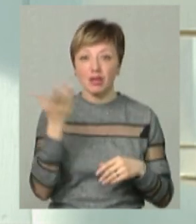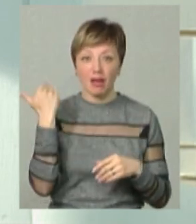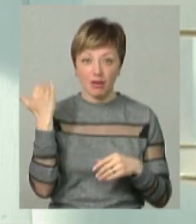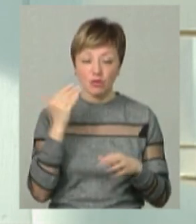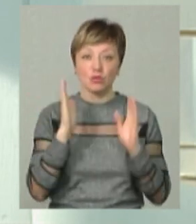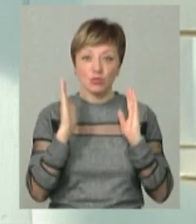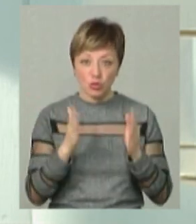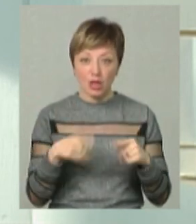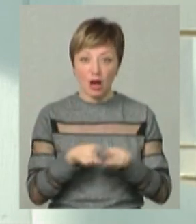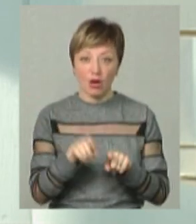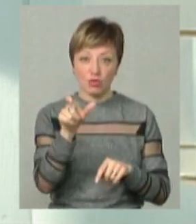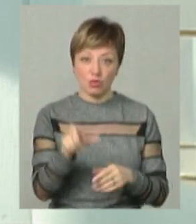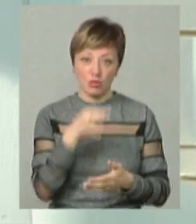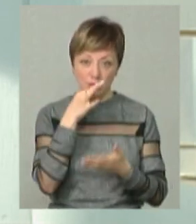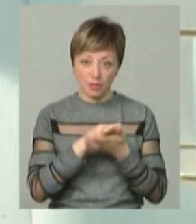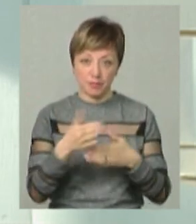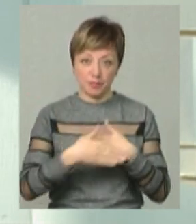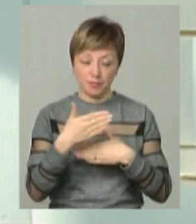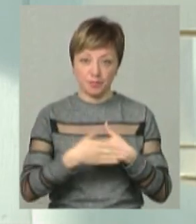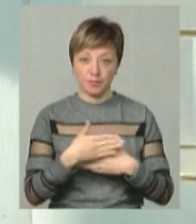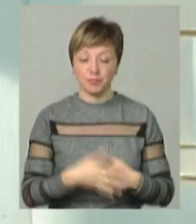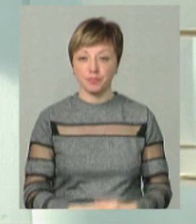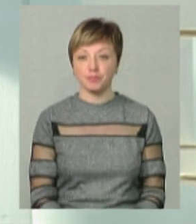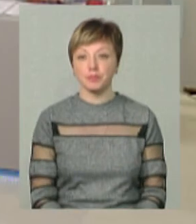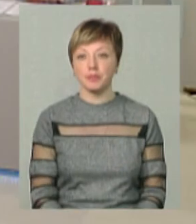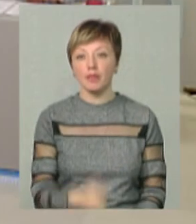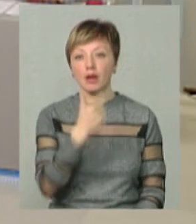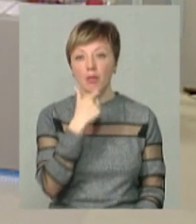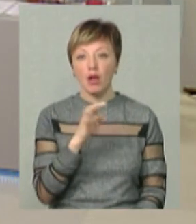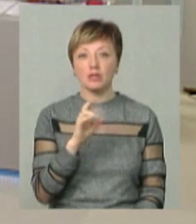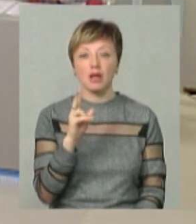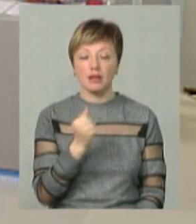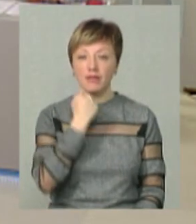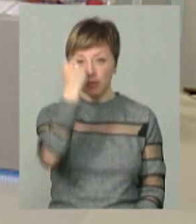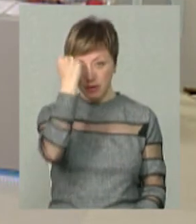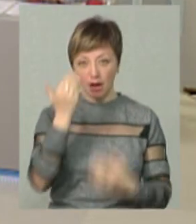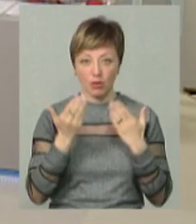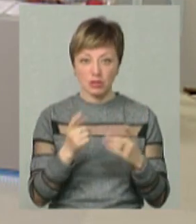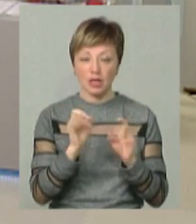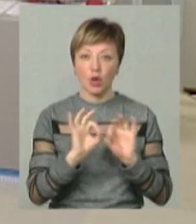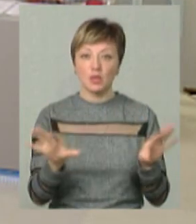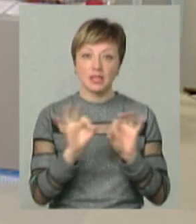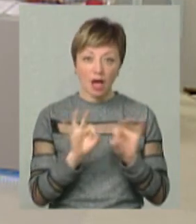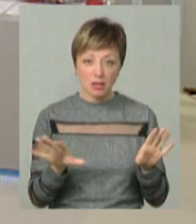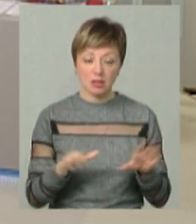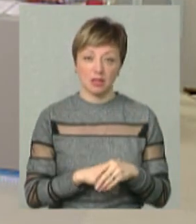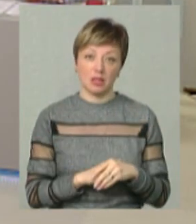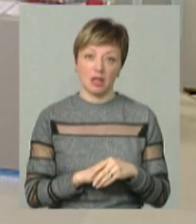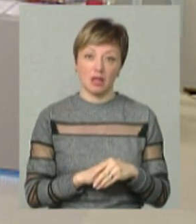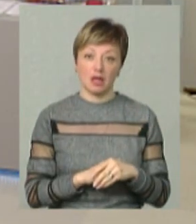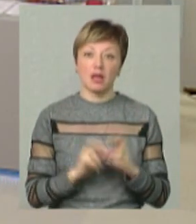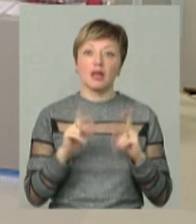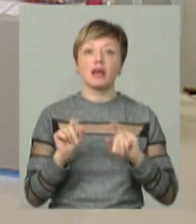і буде така особа нести покарання. Пані Оксано, пані Руслано, я дякую вам за роз'яснення.